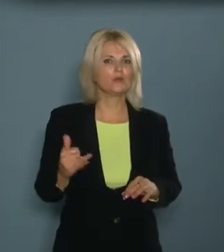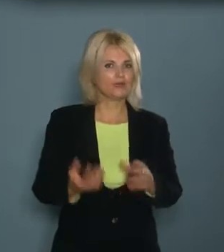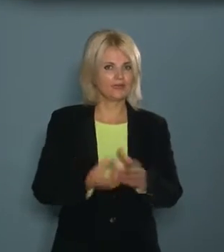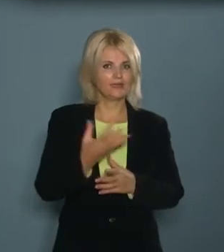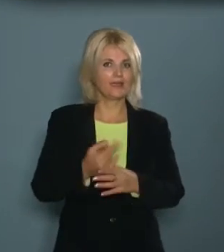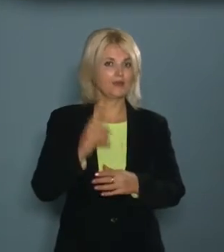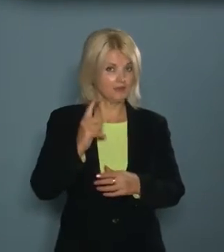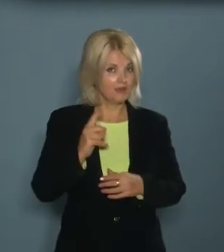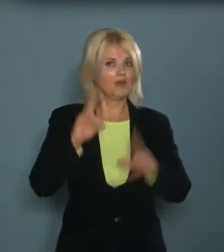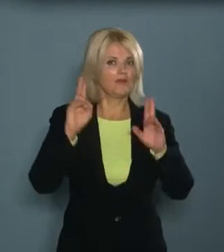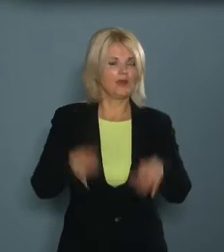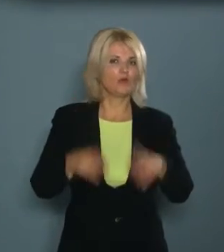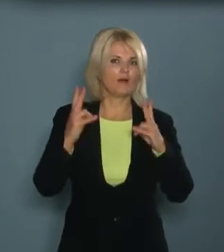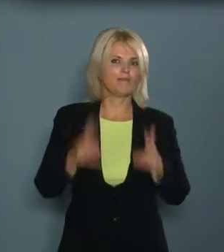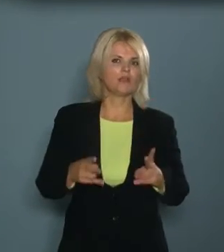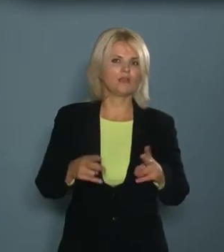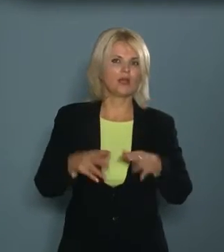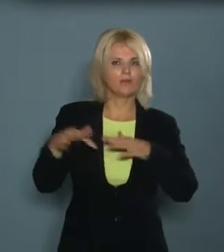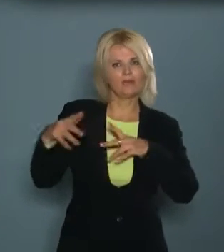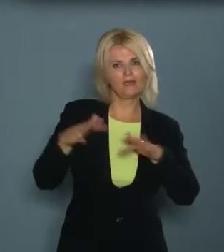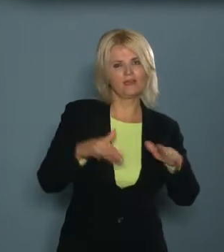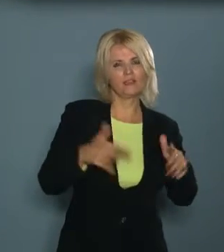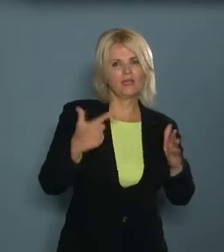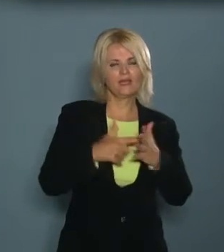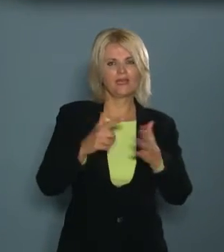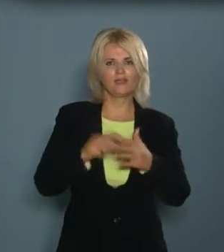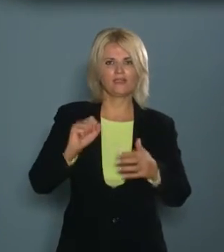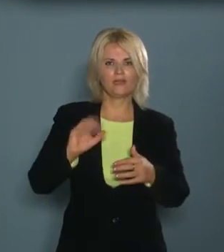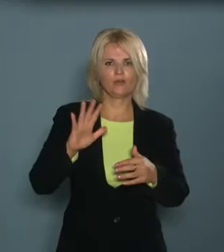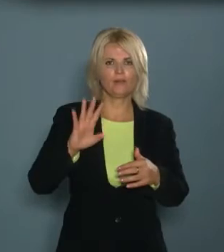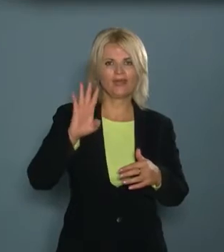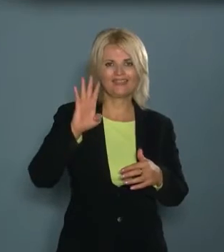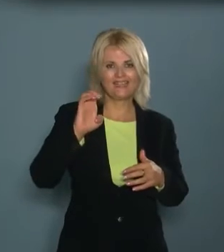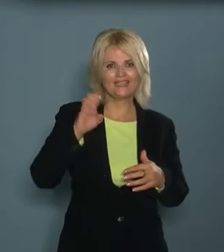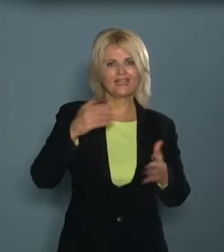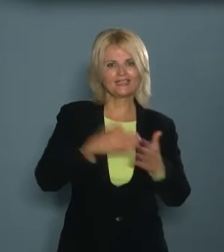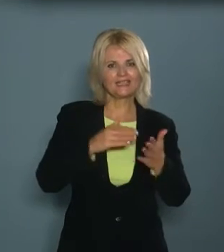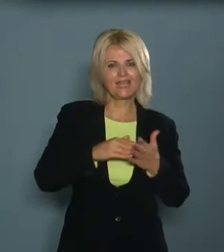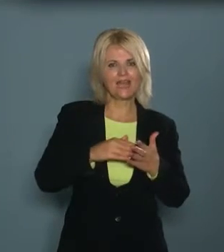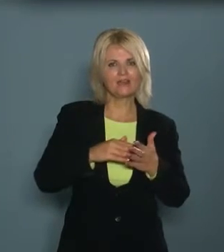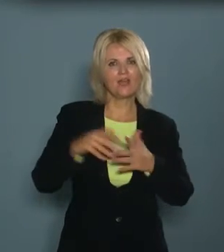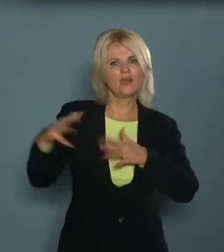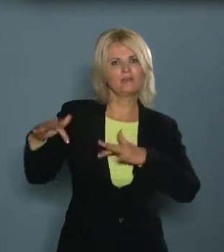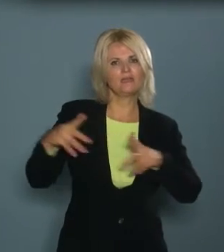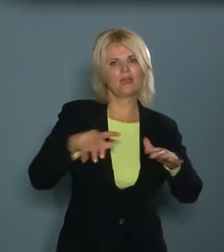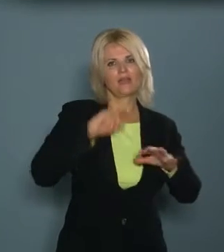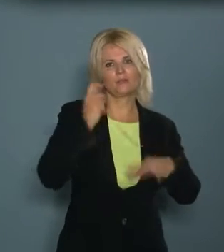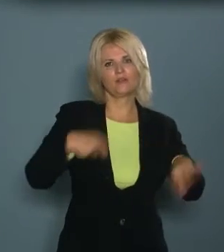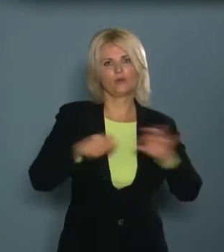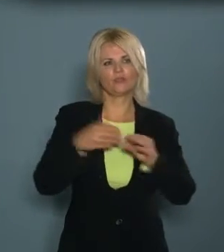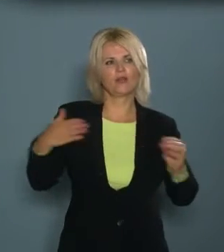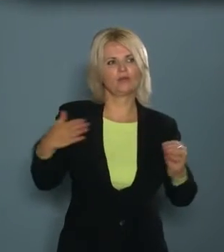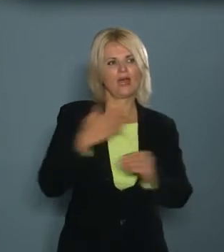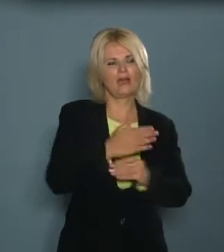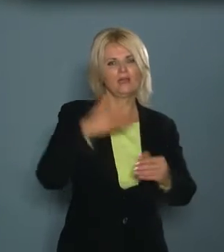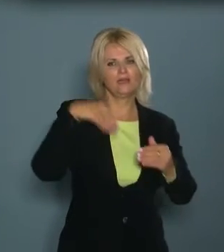vannak migránsok, hiszen 2015-ben csak 400 ezeren rohanták le Magyarországot, és gyakorlatilag